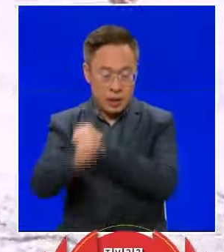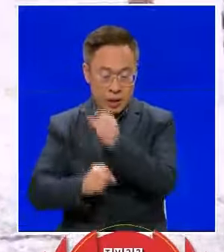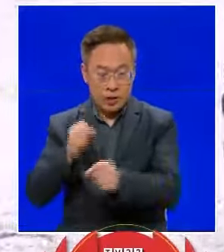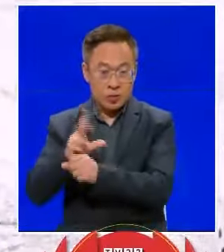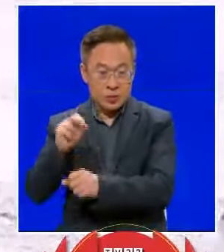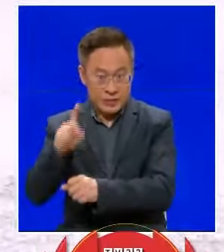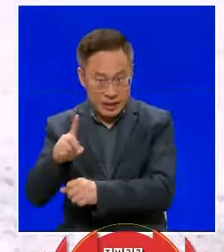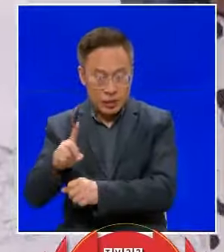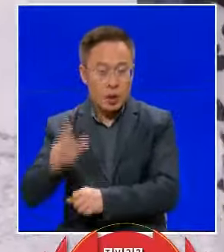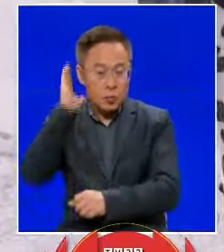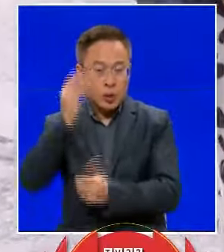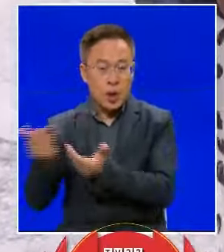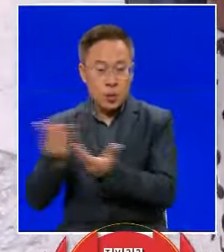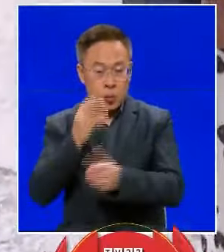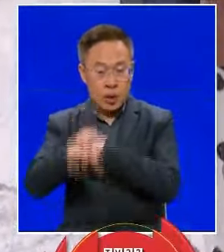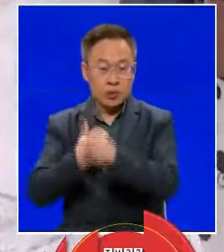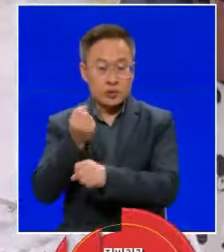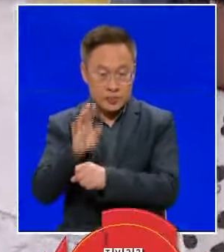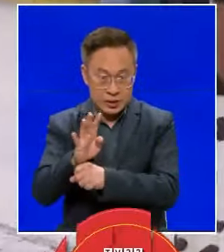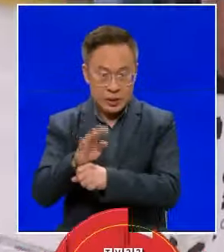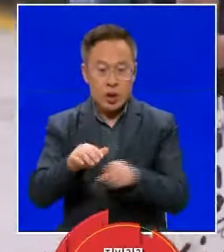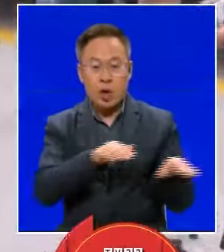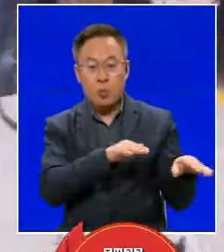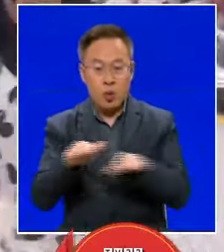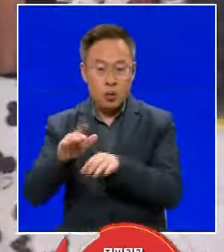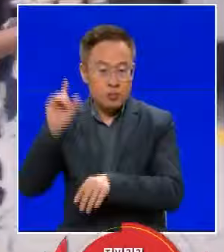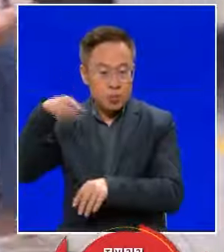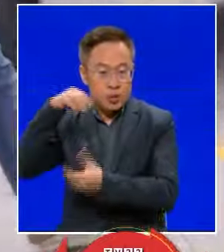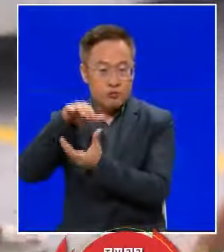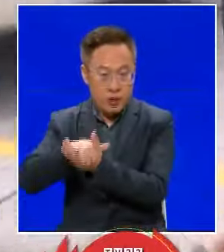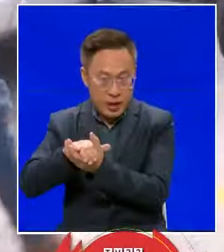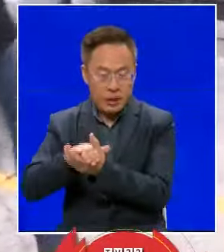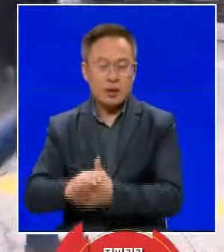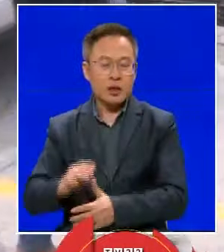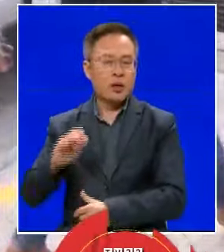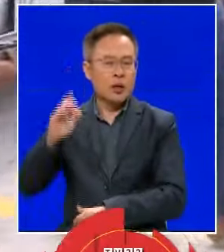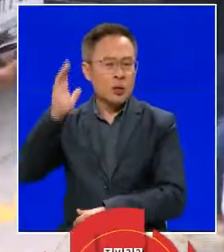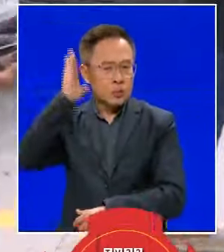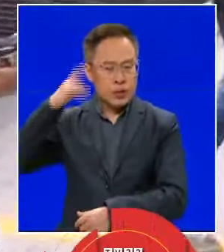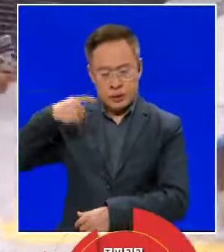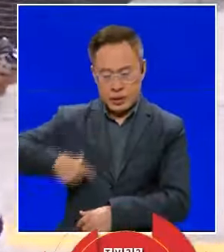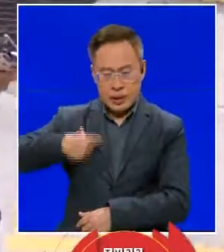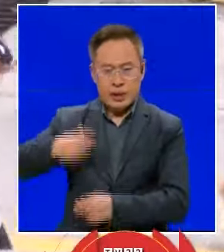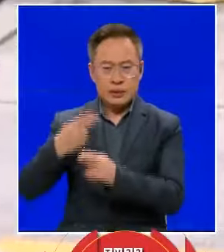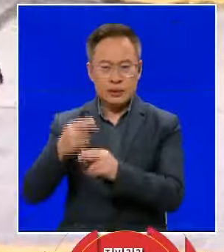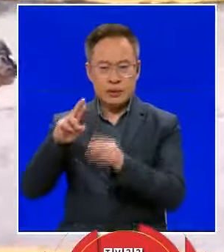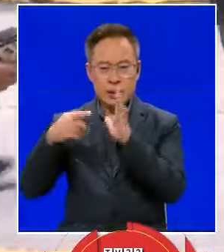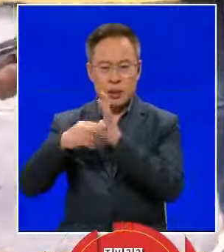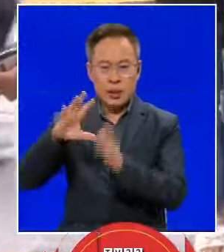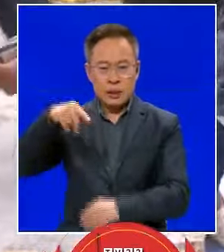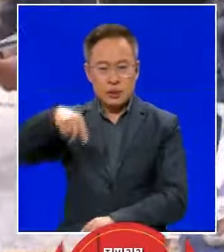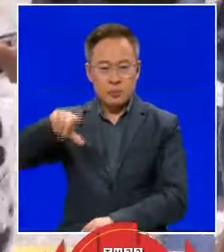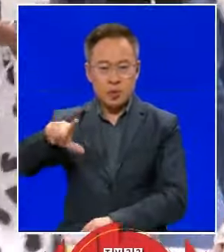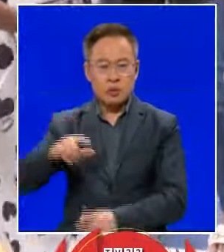พร้อมด้วยทนายรัชพลสิริสาครมูลนิธิวินวินนะครับพาเด็กชายวัย14ที่ถูกทำร้ายร่างกายเข้าให้ปากค